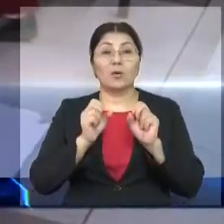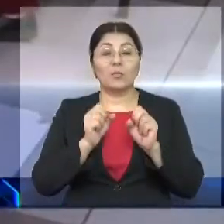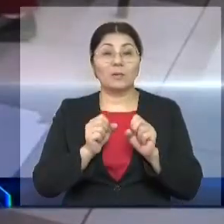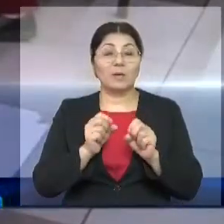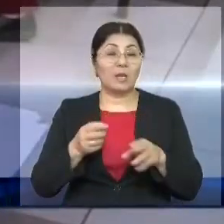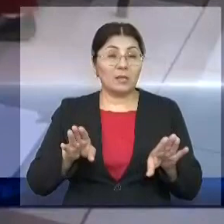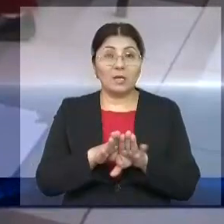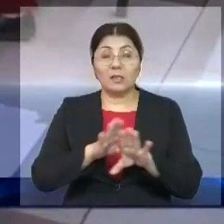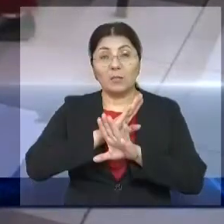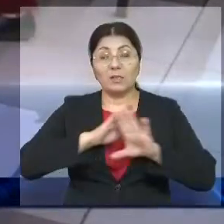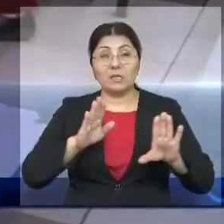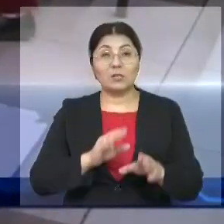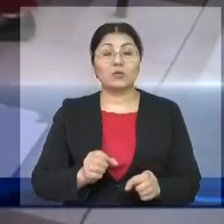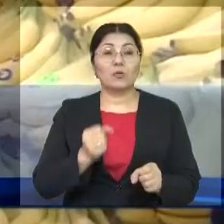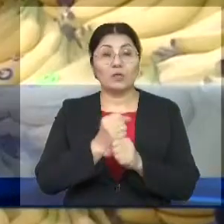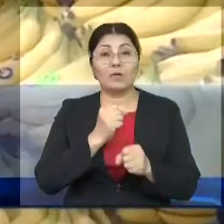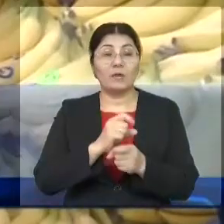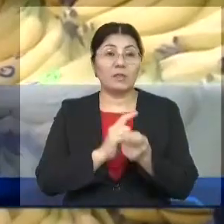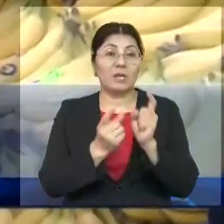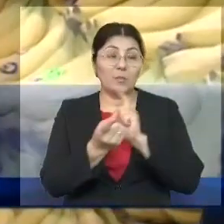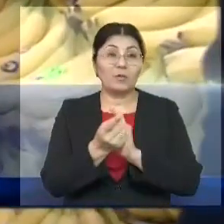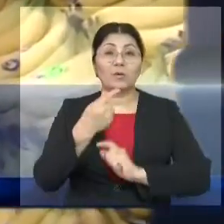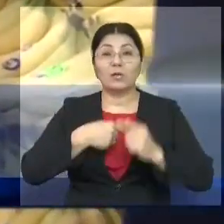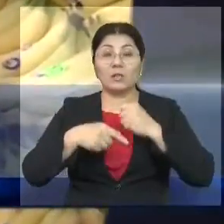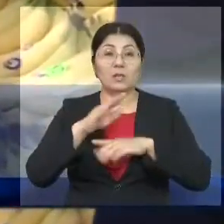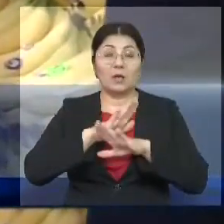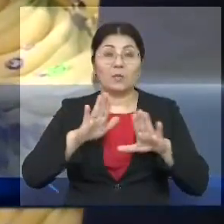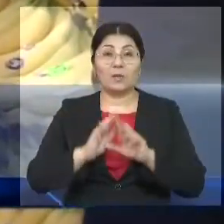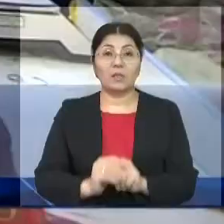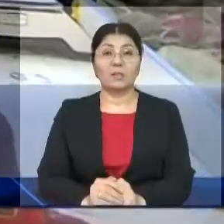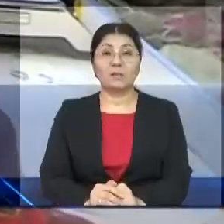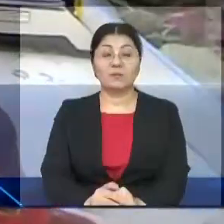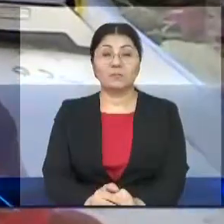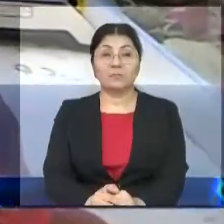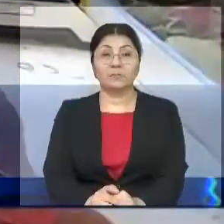вернуть или же обменять. Динара Абдуалиева, Бахычан Едыгеев, телеканал Актобе.